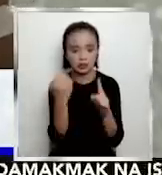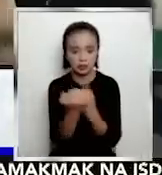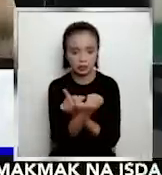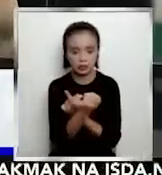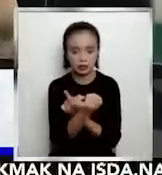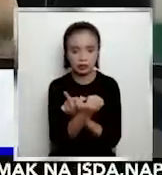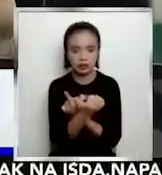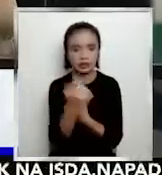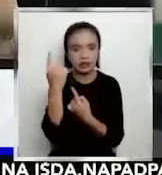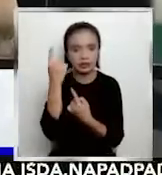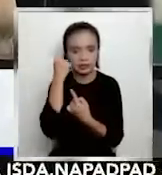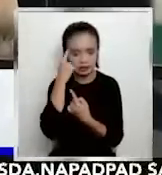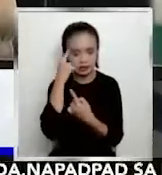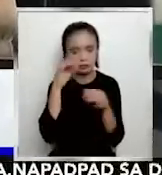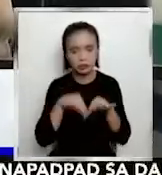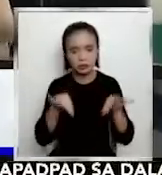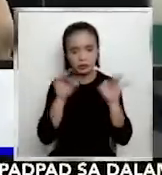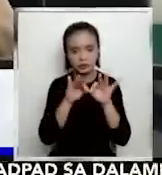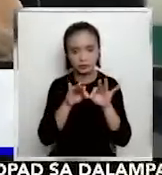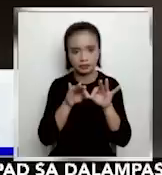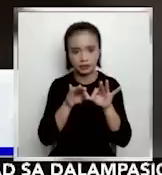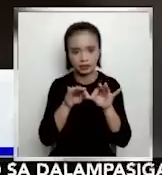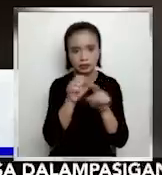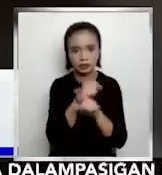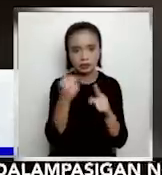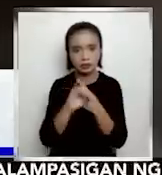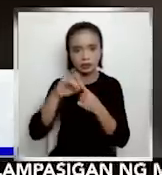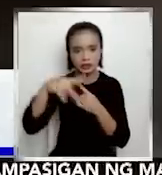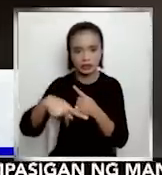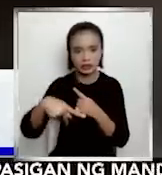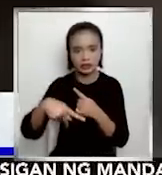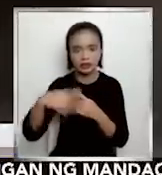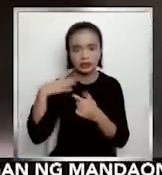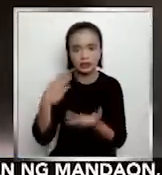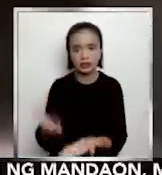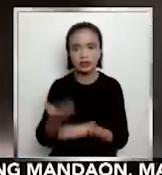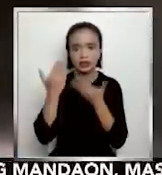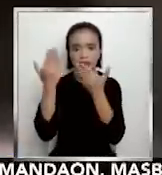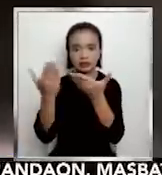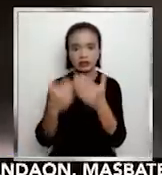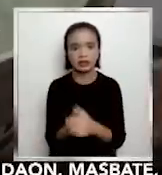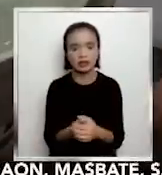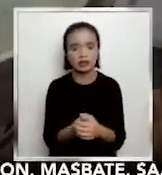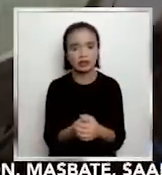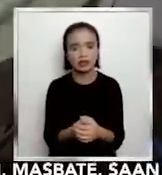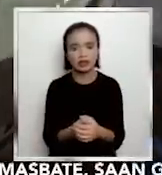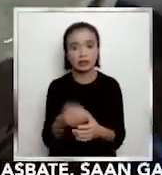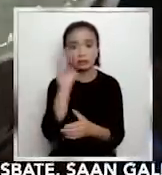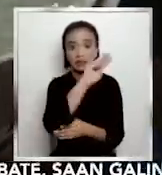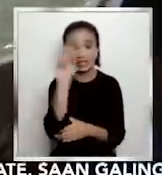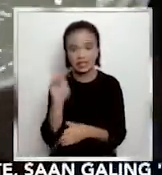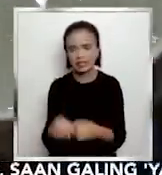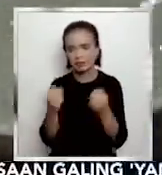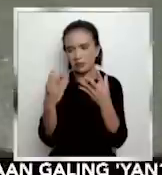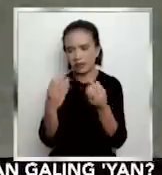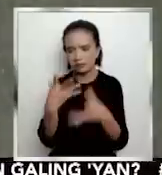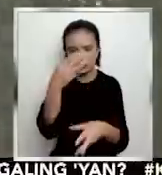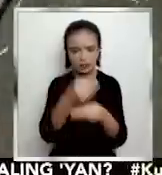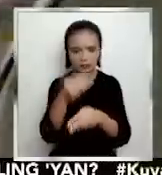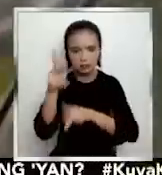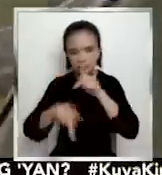katutubo habang inilalatag pa noon ang proyekto. Tumataas po ang populasyon ng Metro Manila, gayon din ang ating